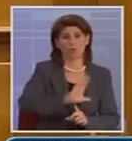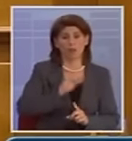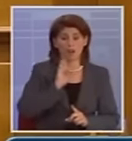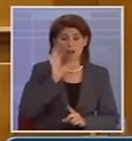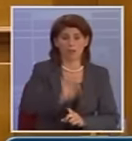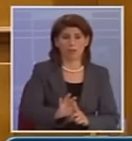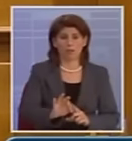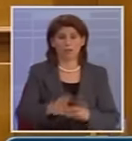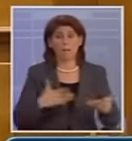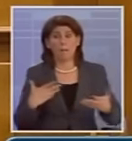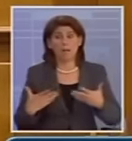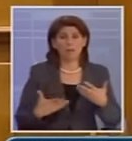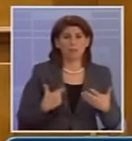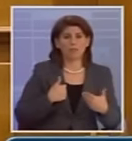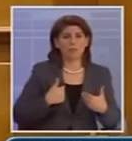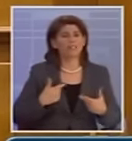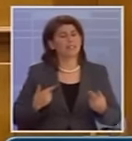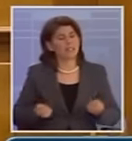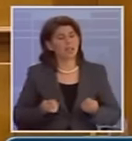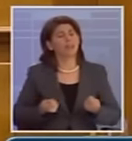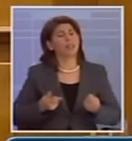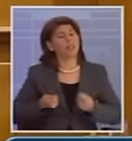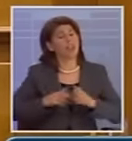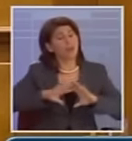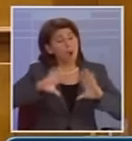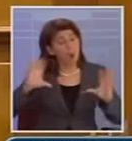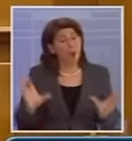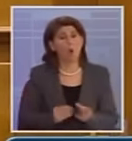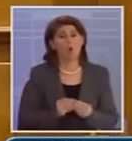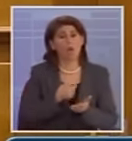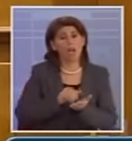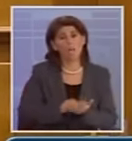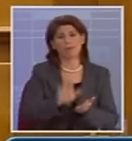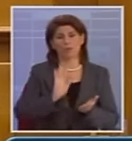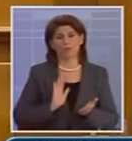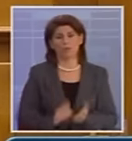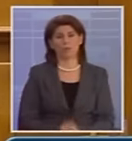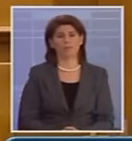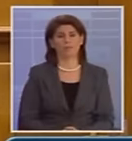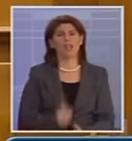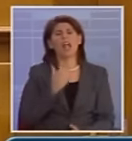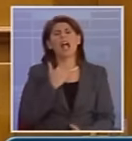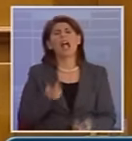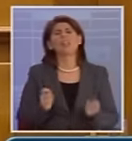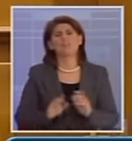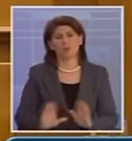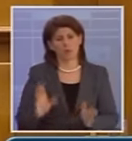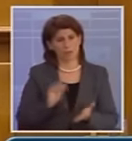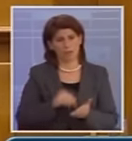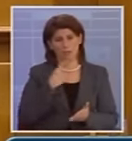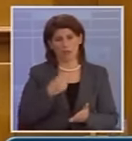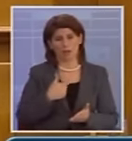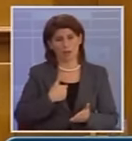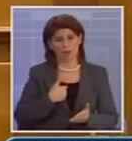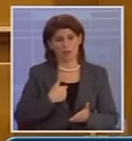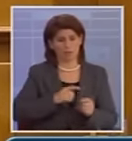οδηγήσετε σε περιπέτειες που εμείς κάναμε και θα κάνουμε τα πάντα για να τις αποτρέψουμε. Δεν πρόκειται, παραλαμβάνω, εμείς να